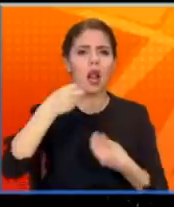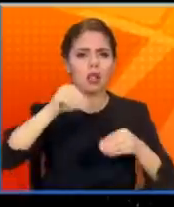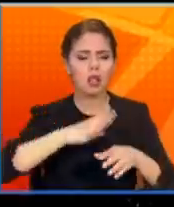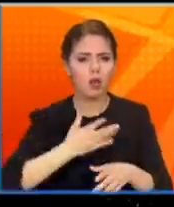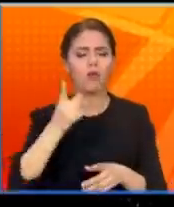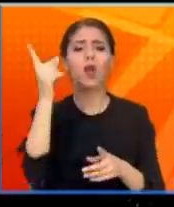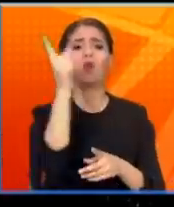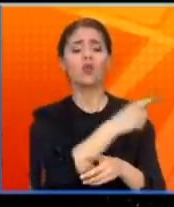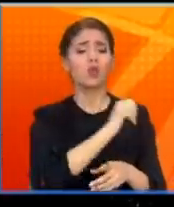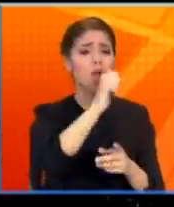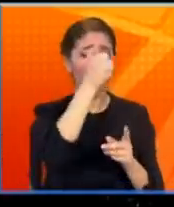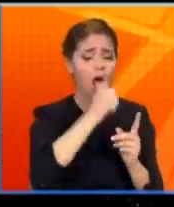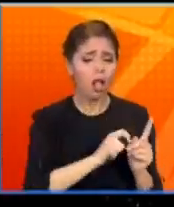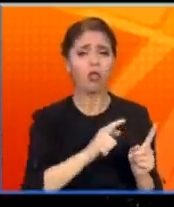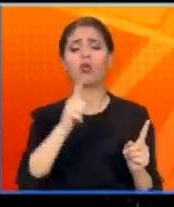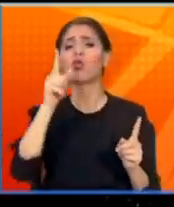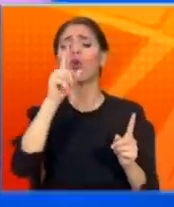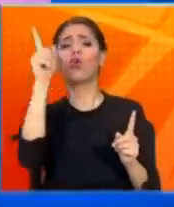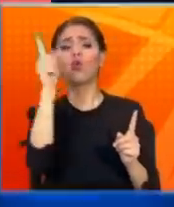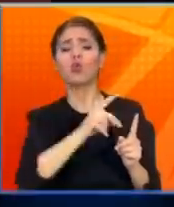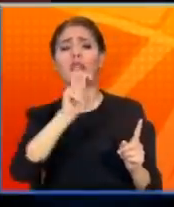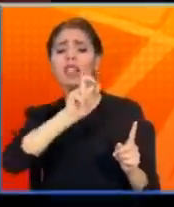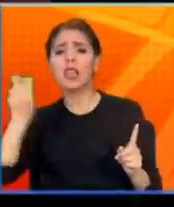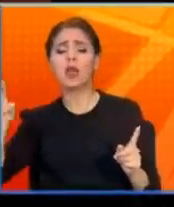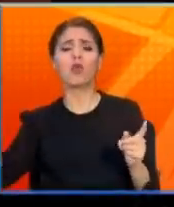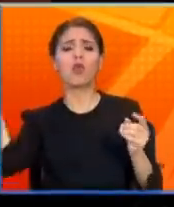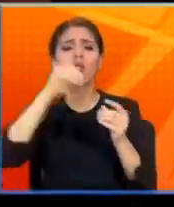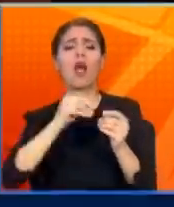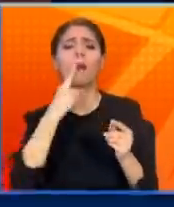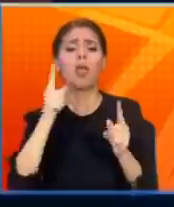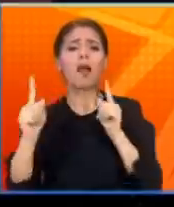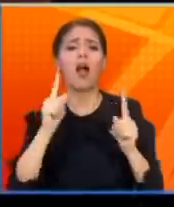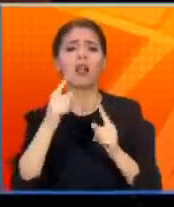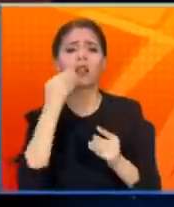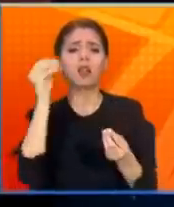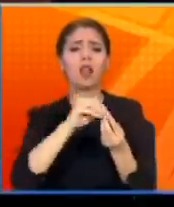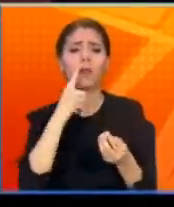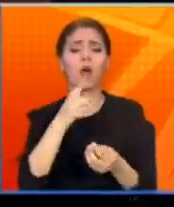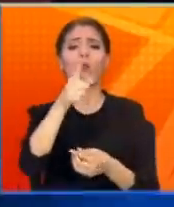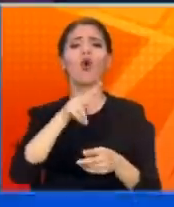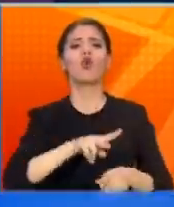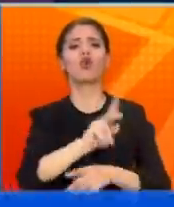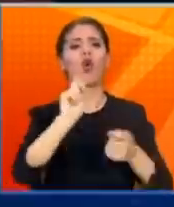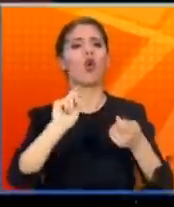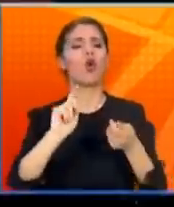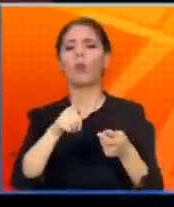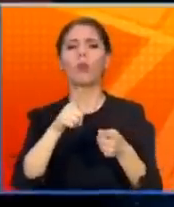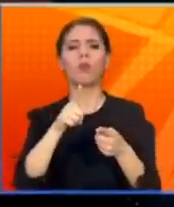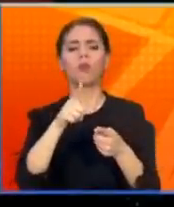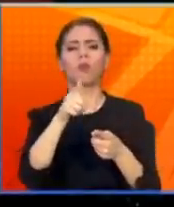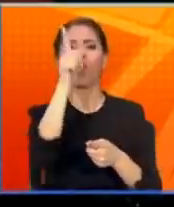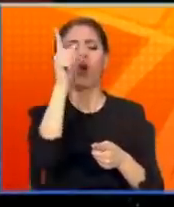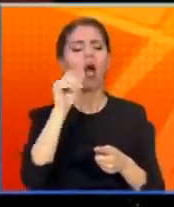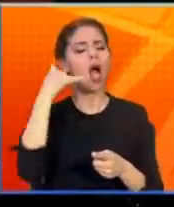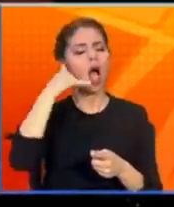arasında zam demek. Peki vatandaş ne yapacak? Soru bu. İşte yanıtı. Bu oyunun bozmanın bir yolu var. Alo 175.